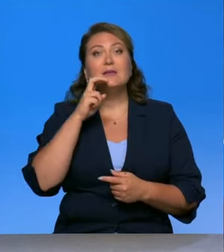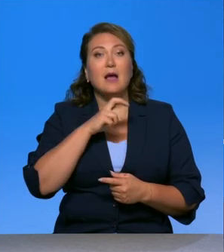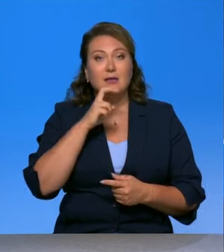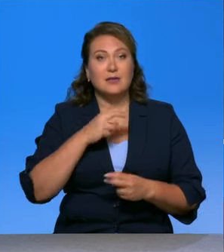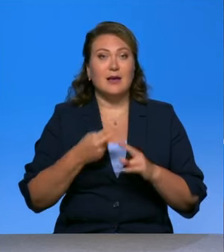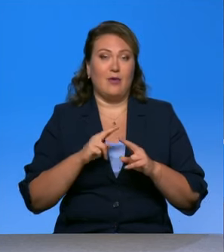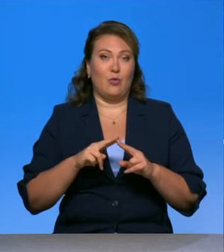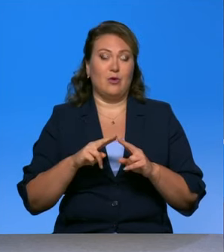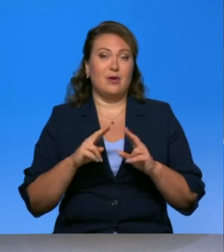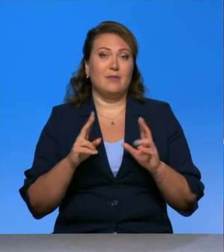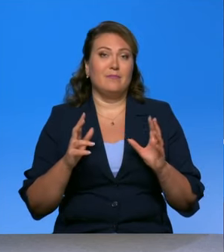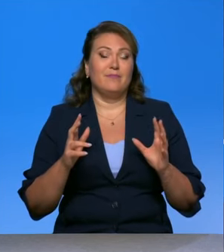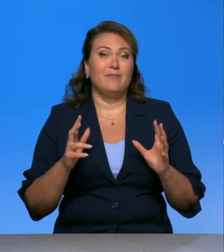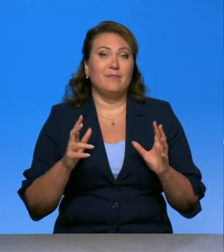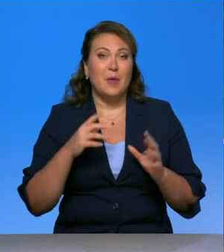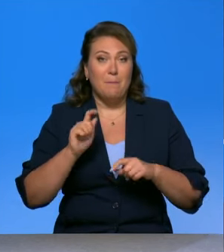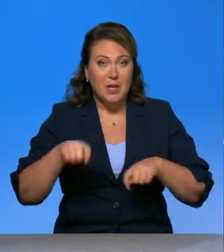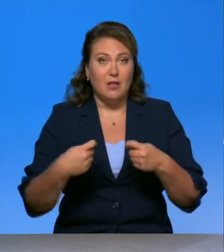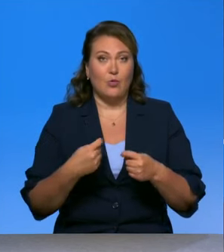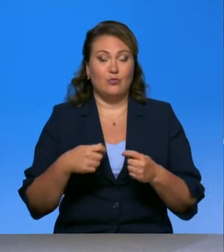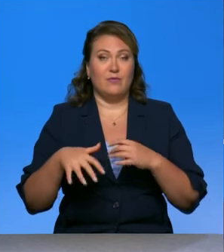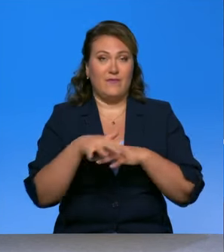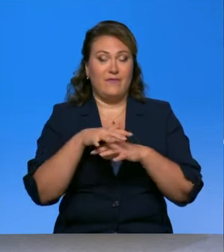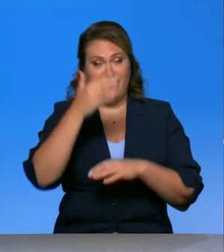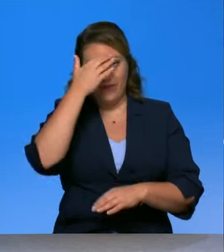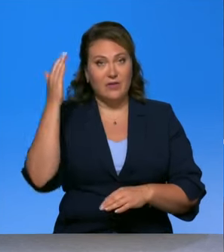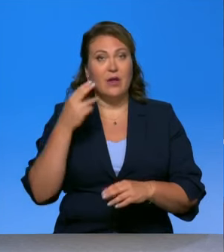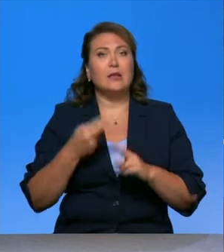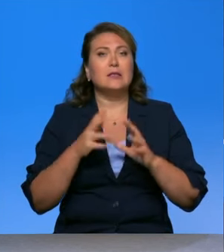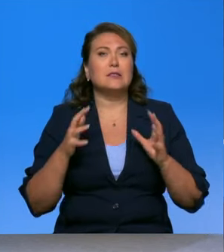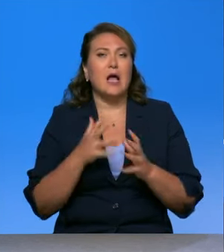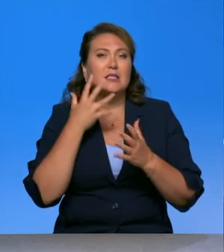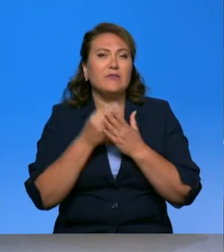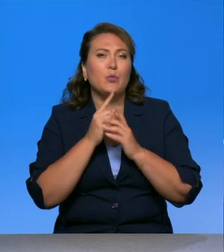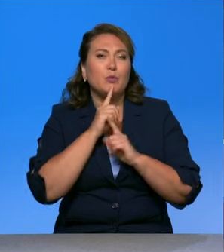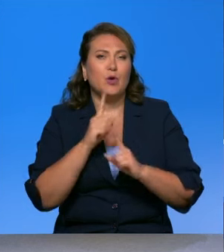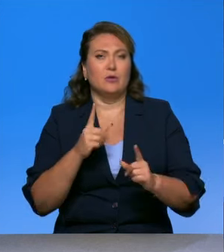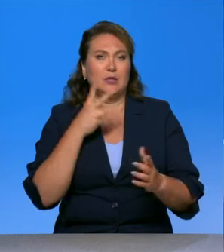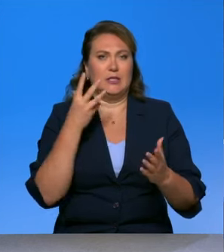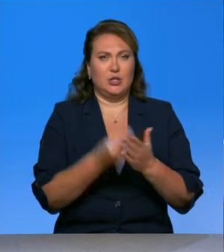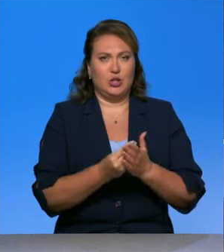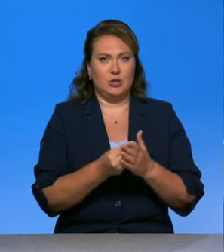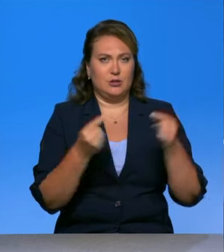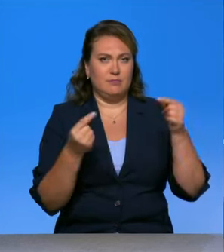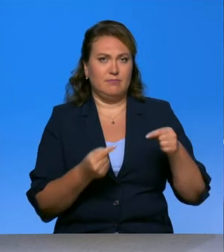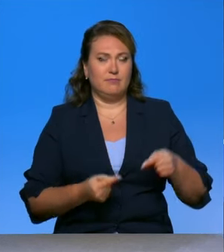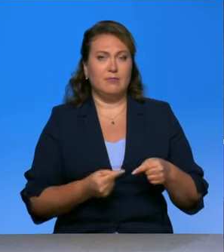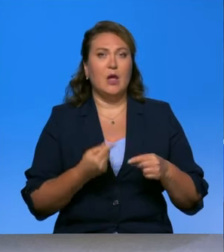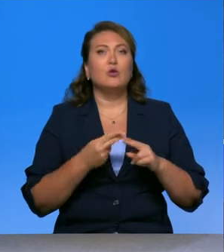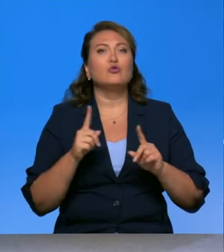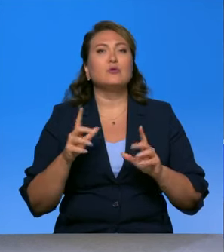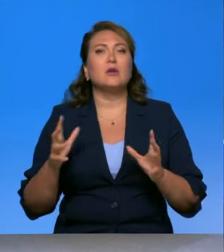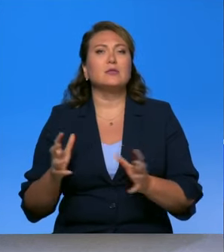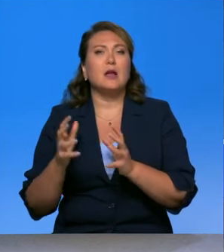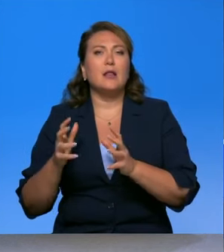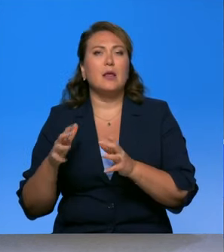сохраняет определенную идентичность. И если говорить об изучении именно племен и Папуа Новой